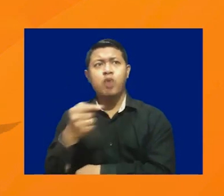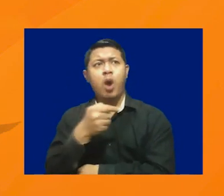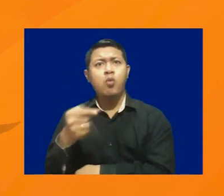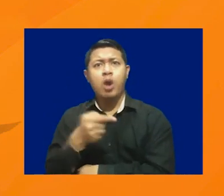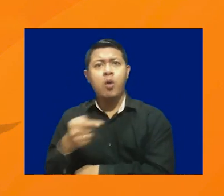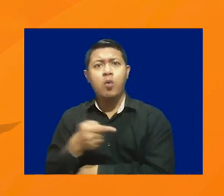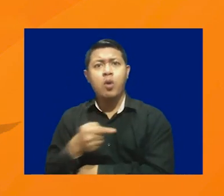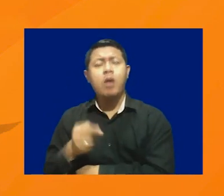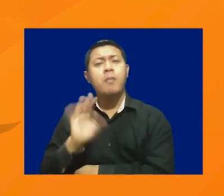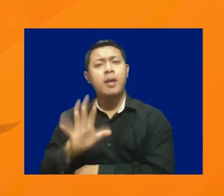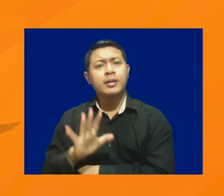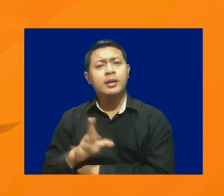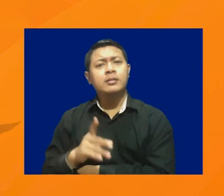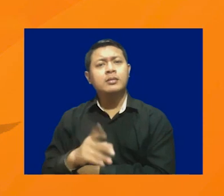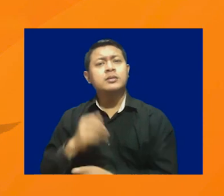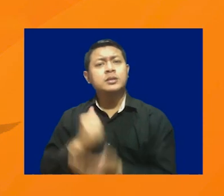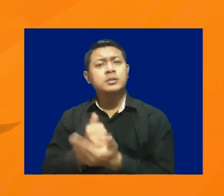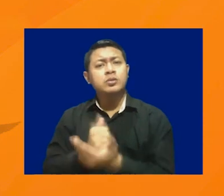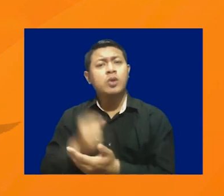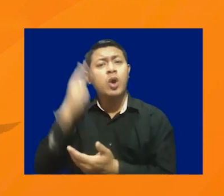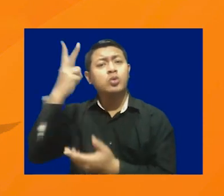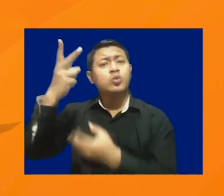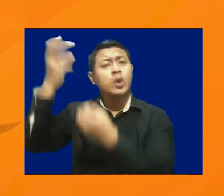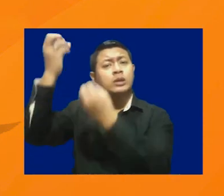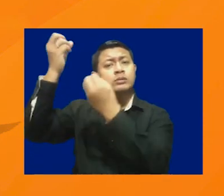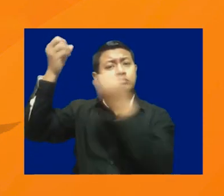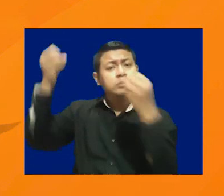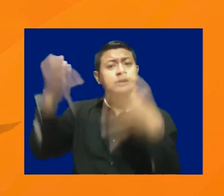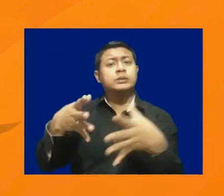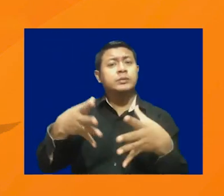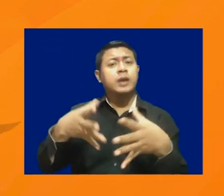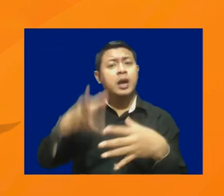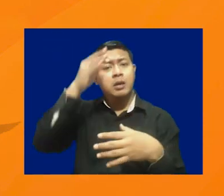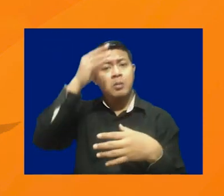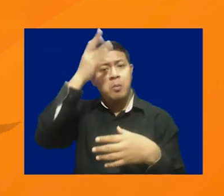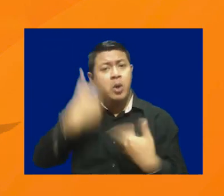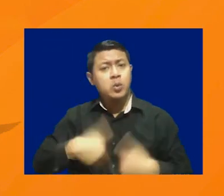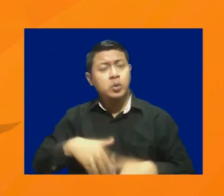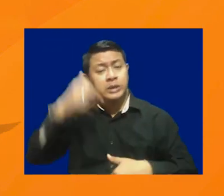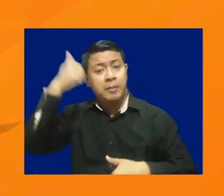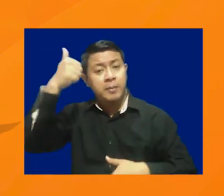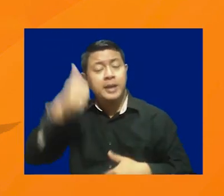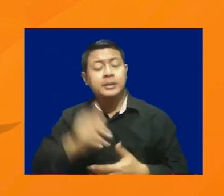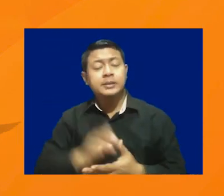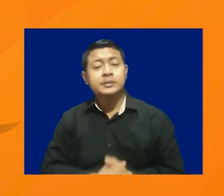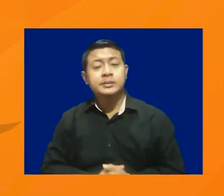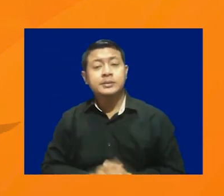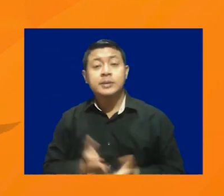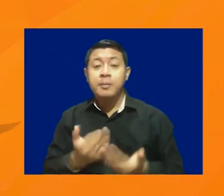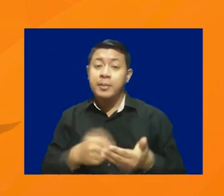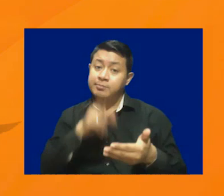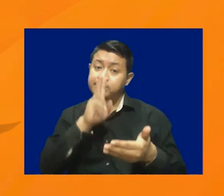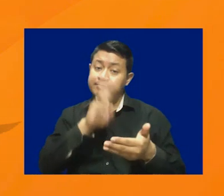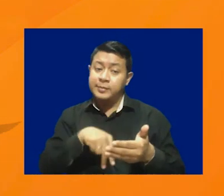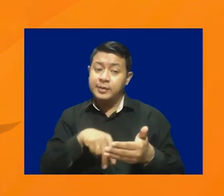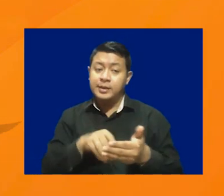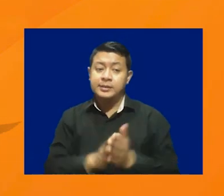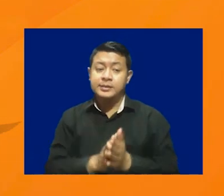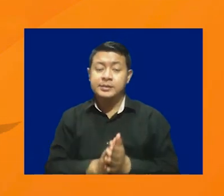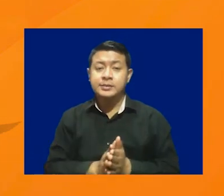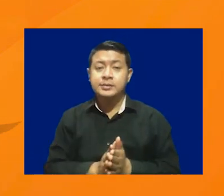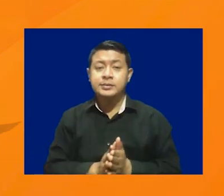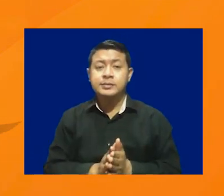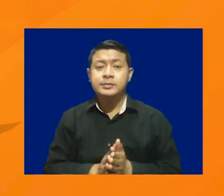aku menjadi tidak sempurna padahal Allah menciptakan baik adanya, amat baik adanya. Nah, mari kita